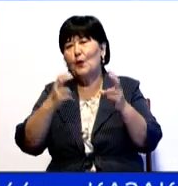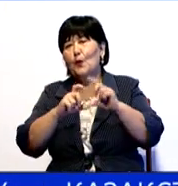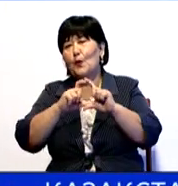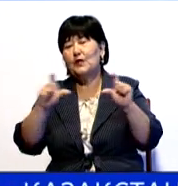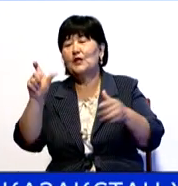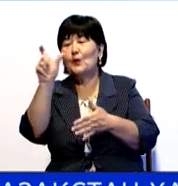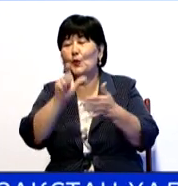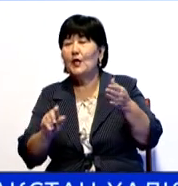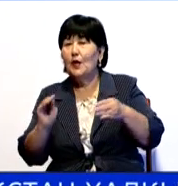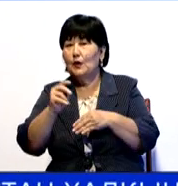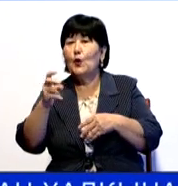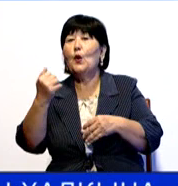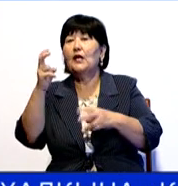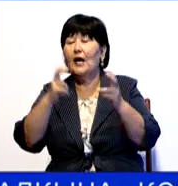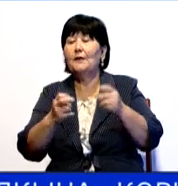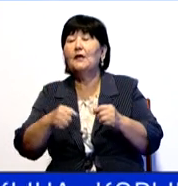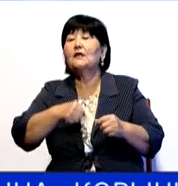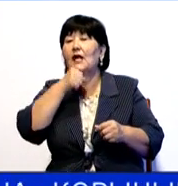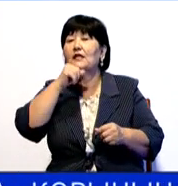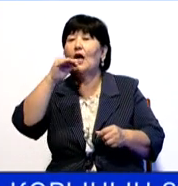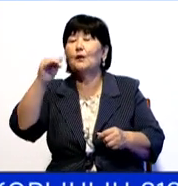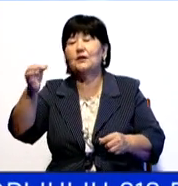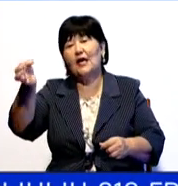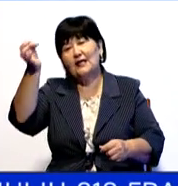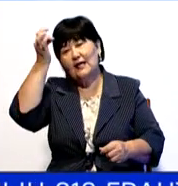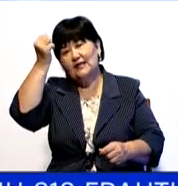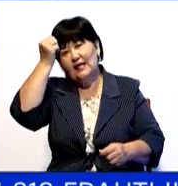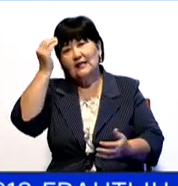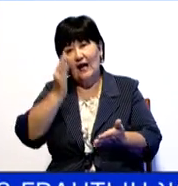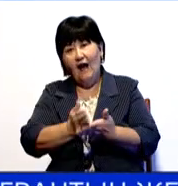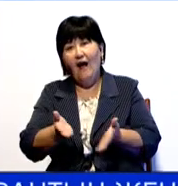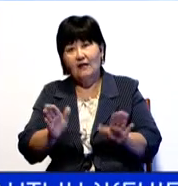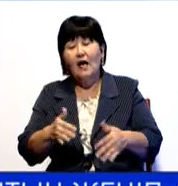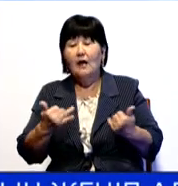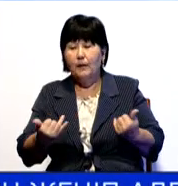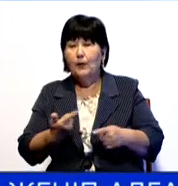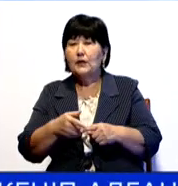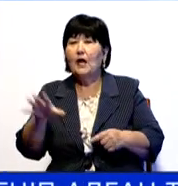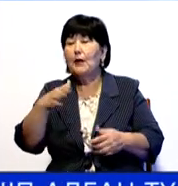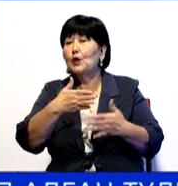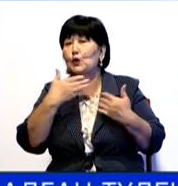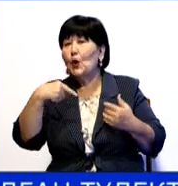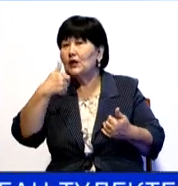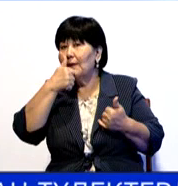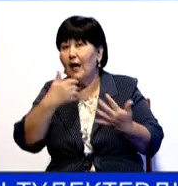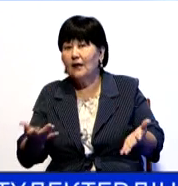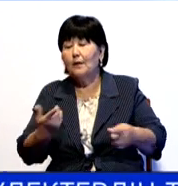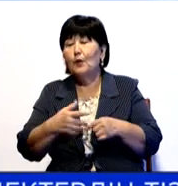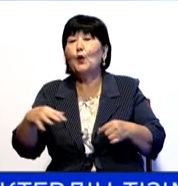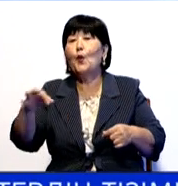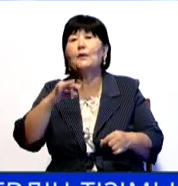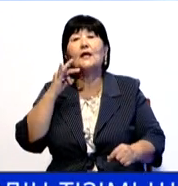қосқан. Қазір ол комбинаттар аға буын мен орта буынның естелігінде ғана қалды. Дегенмен мұның бәрін жоққа шығара алмаймыз. Бұл